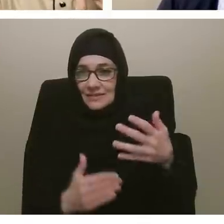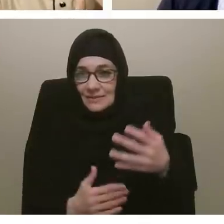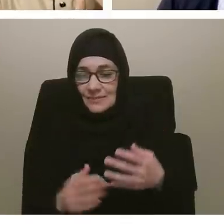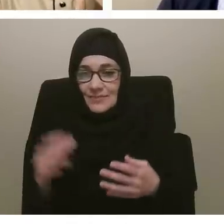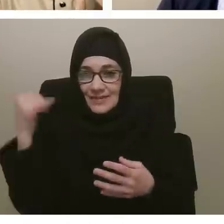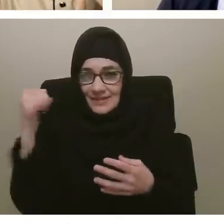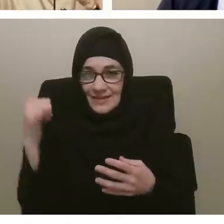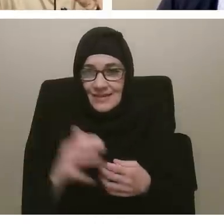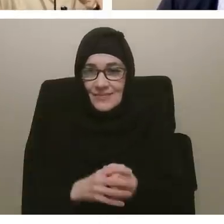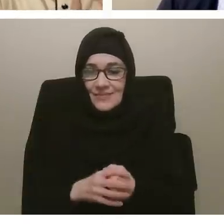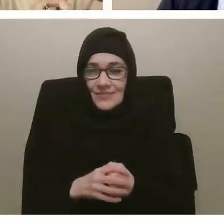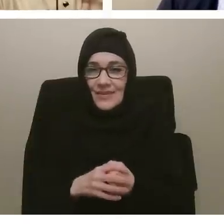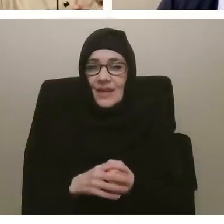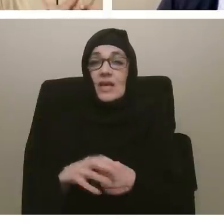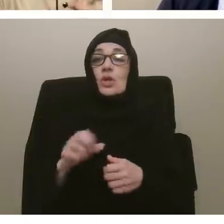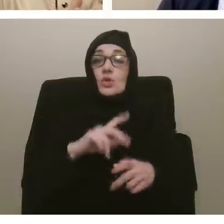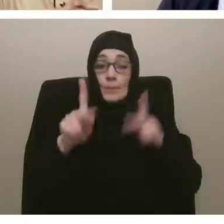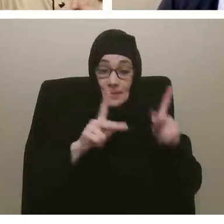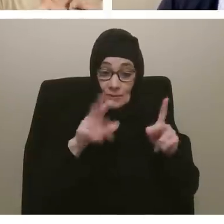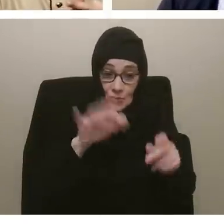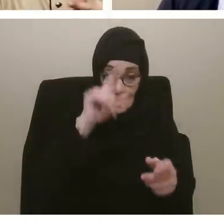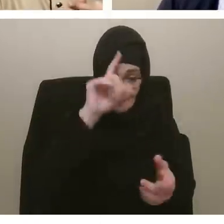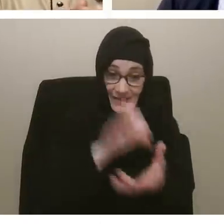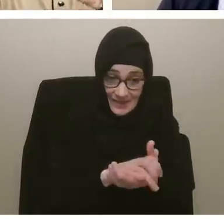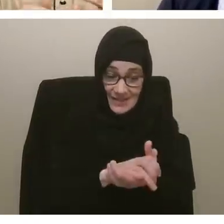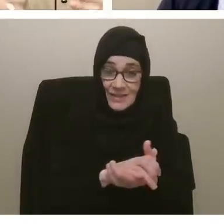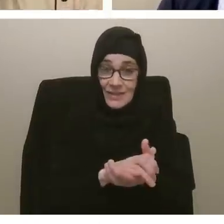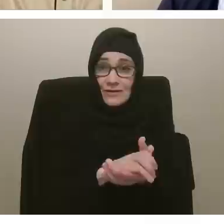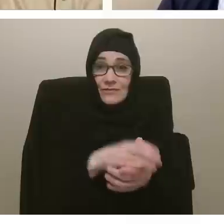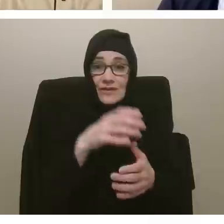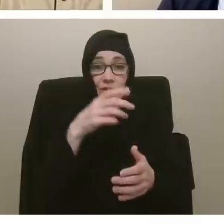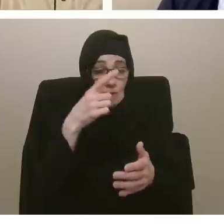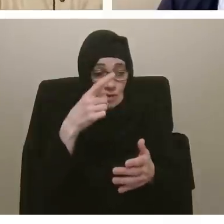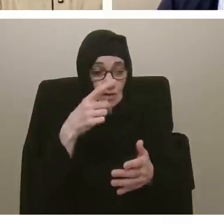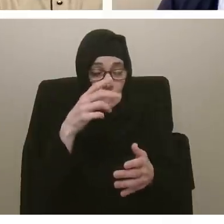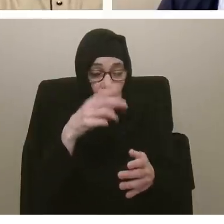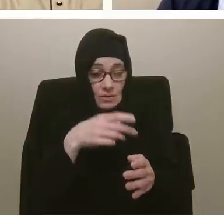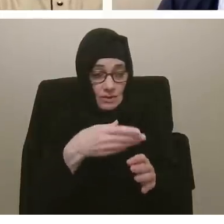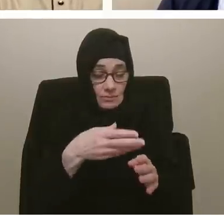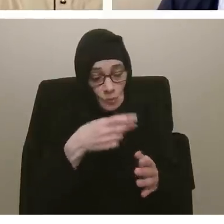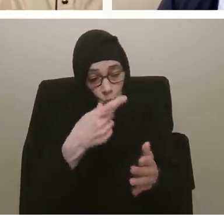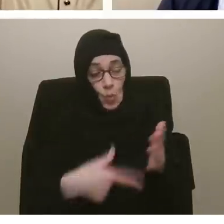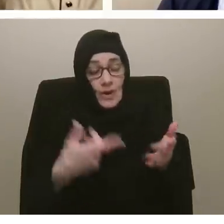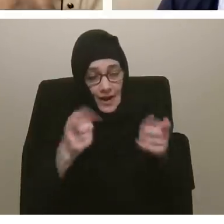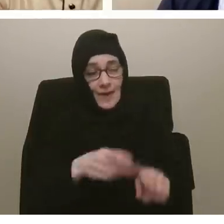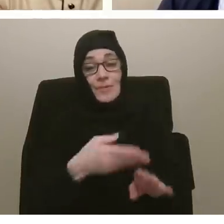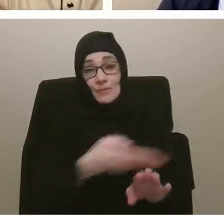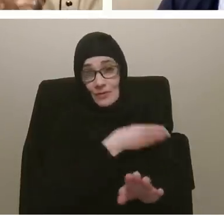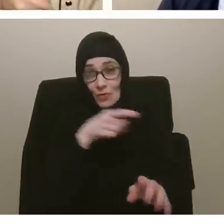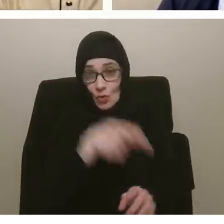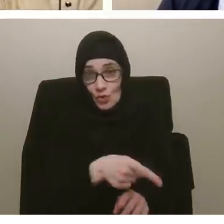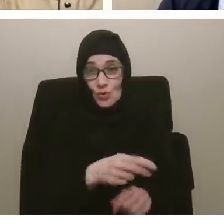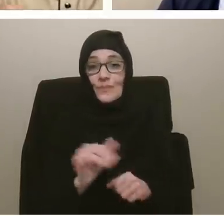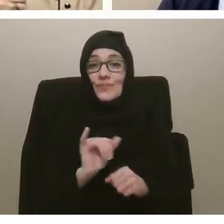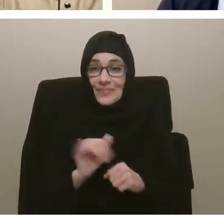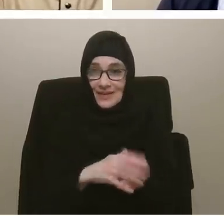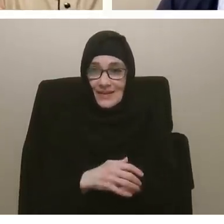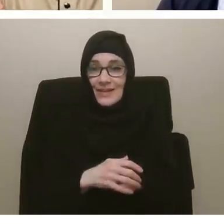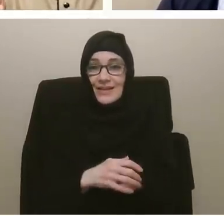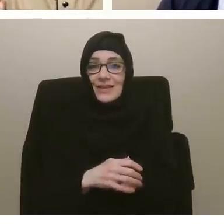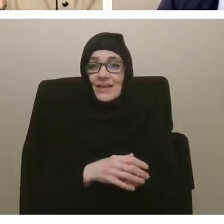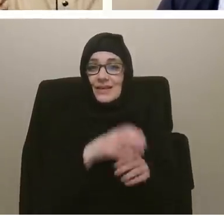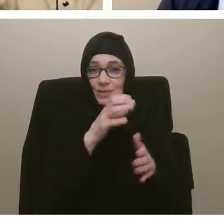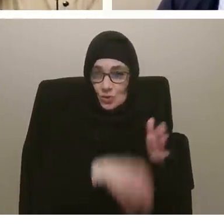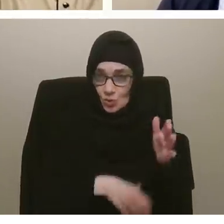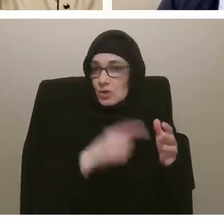يُؤْمِنُونَ بِمَا أُنْزِلَ إِلَيْكَ. Those who believe in that which came before you. إِنَّ هَذَا لَفِي الصُّحُفِ الْأُولَى صُحُفِ إِبْرَاهِيمَ وَمُوسَى سُورَةُ